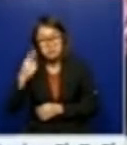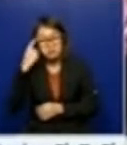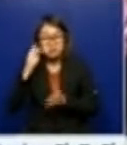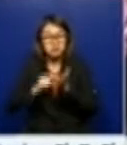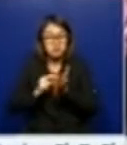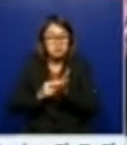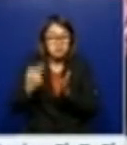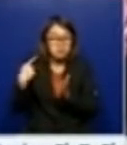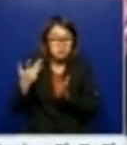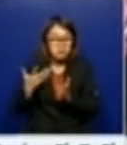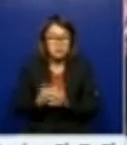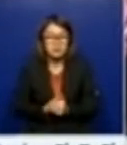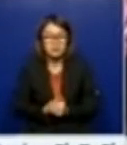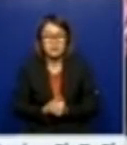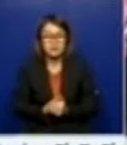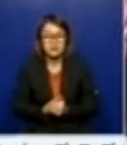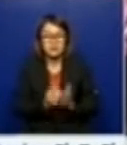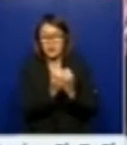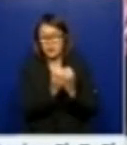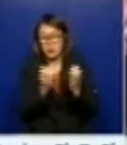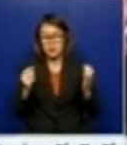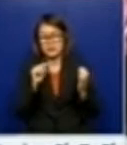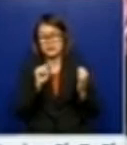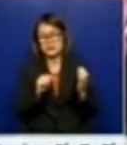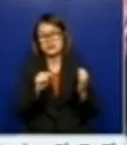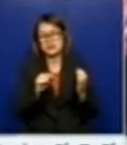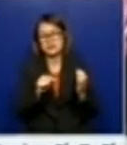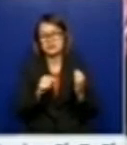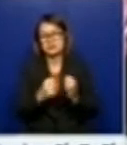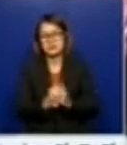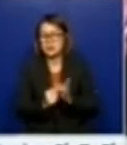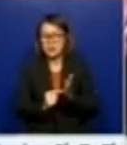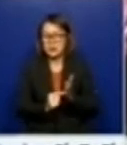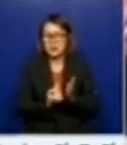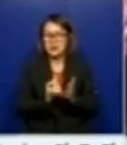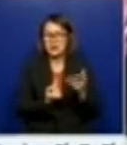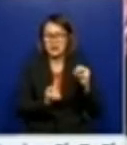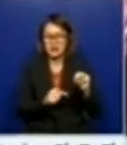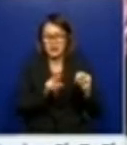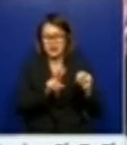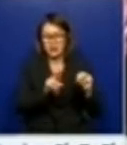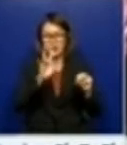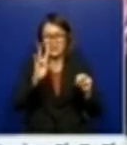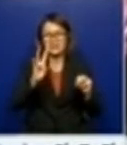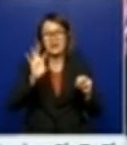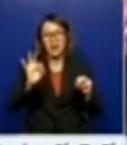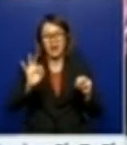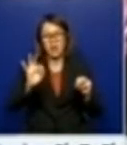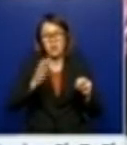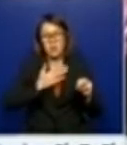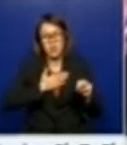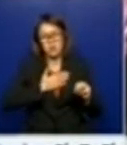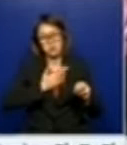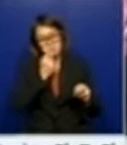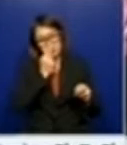และภายใต้ความกดดันของรัฐธรรมนูญฉบับนี้ก็ยังออกมาตรา279ซึ่งผมดู